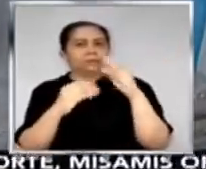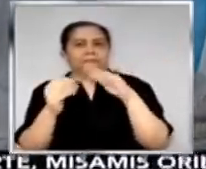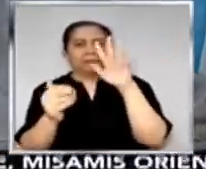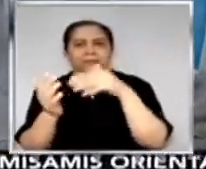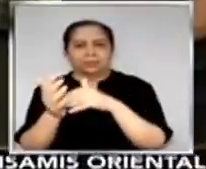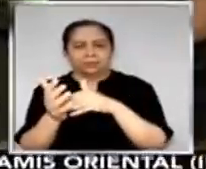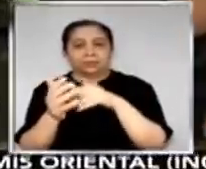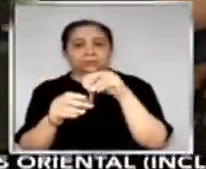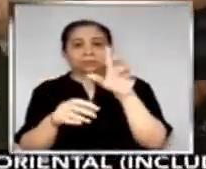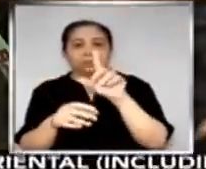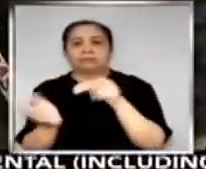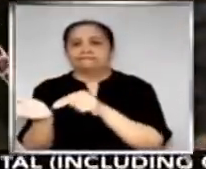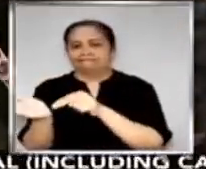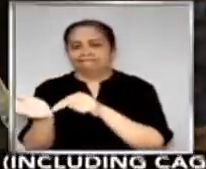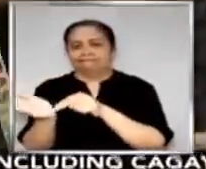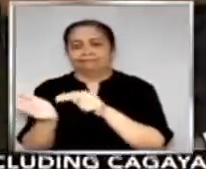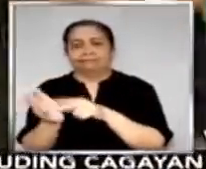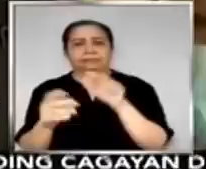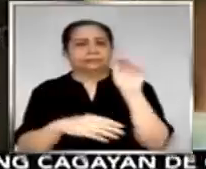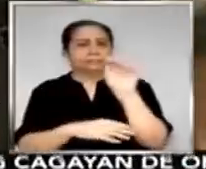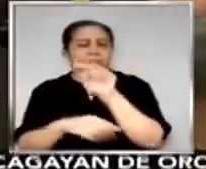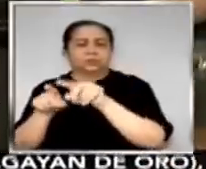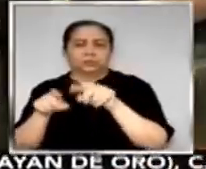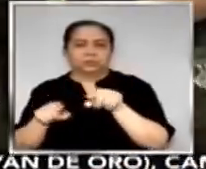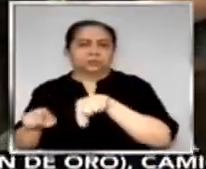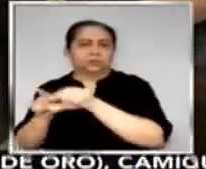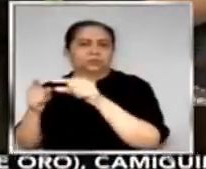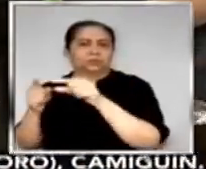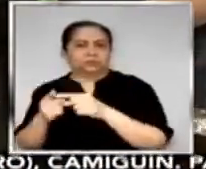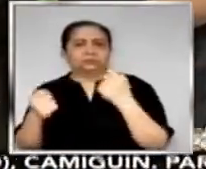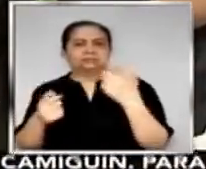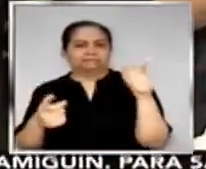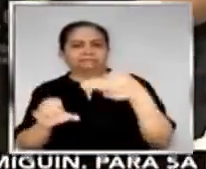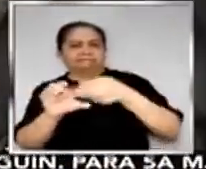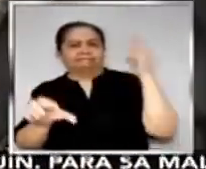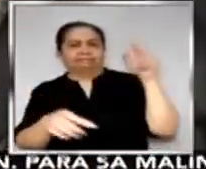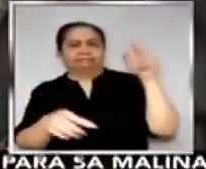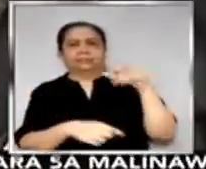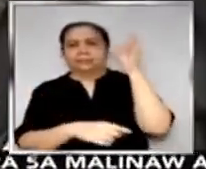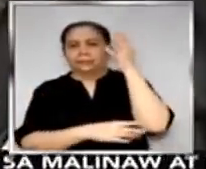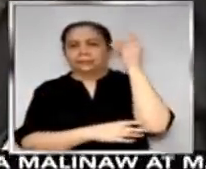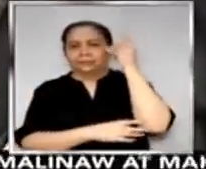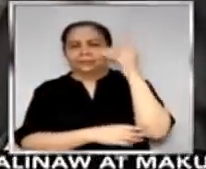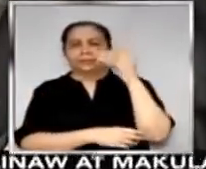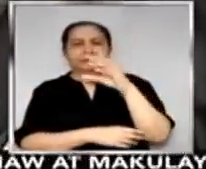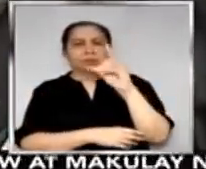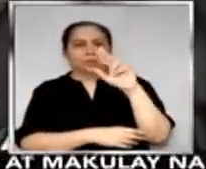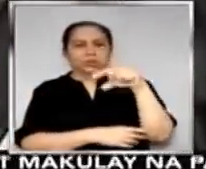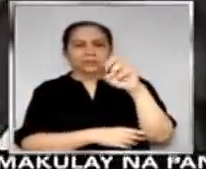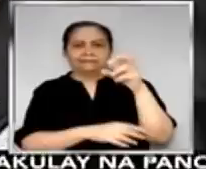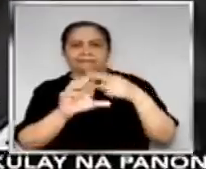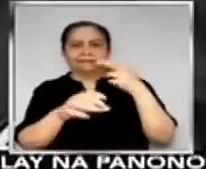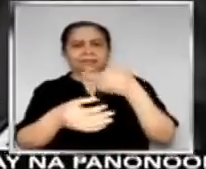mga nurse. Ipinapanawagan din ng grupo ang pagbibitiw ni Health Secretary Francisco Duque III at palitan daw ng medical professionals